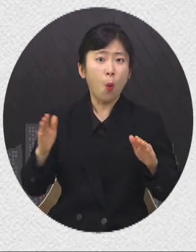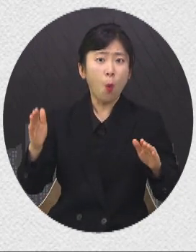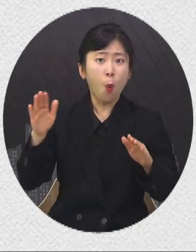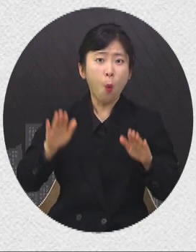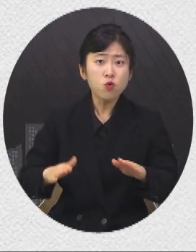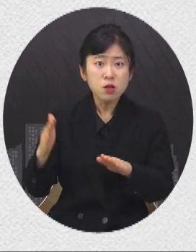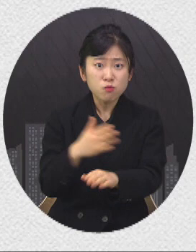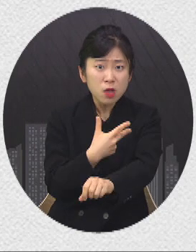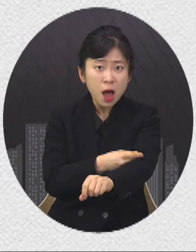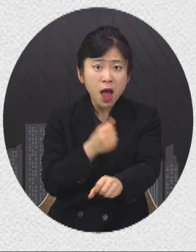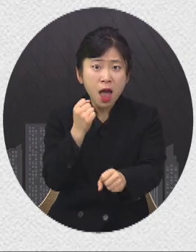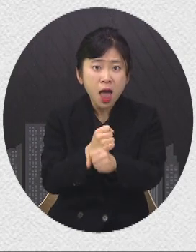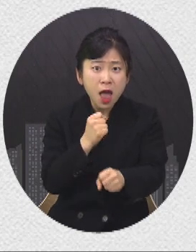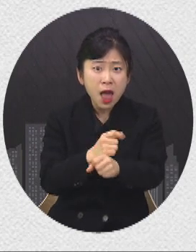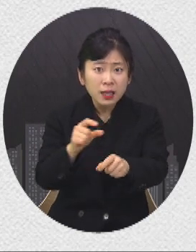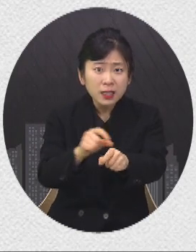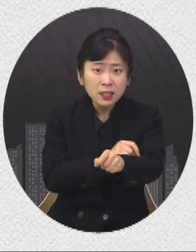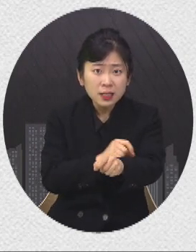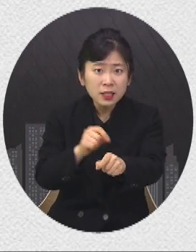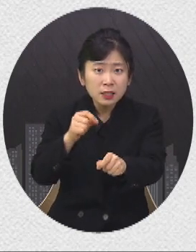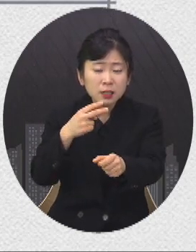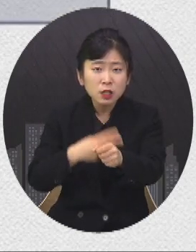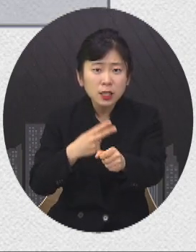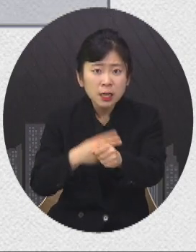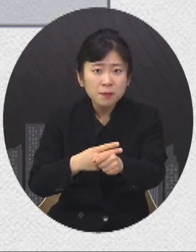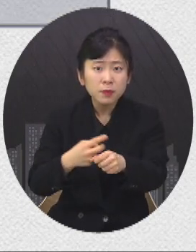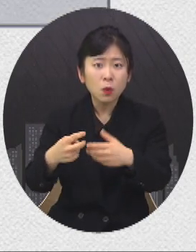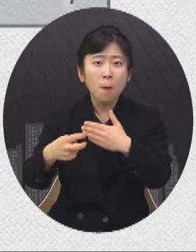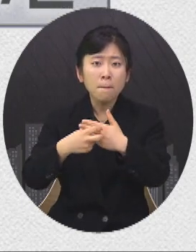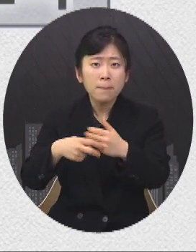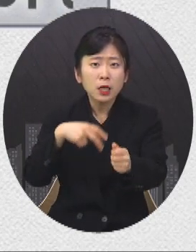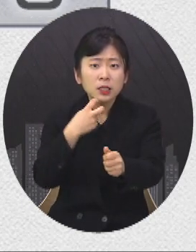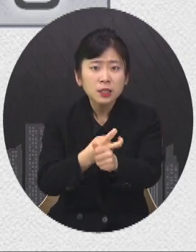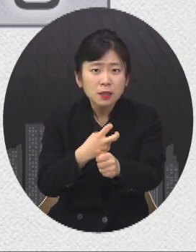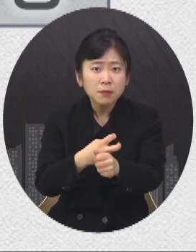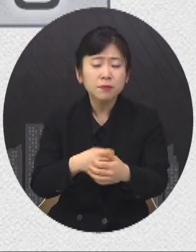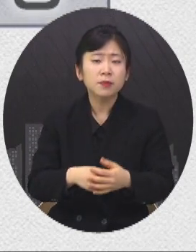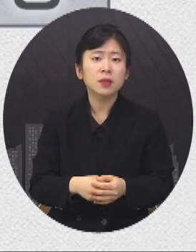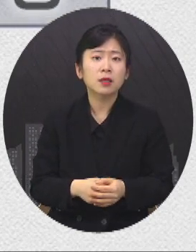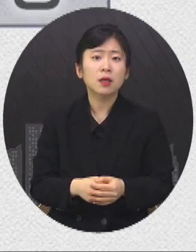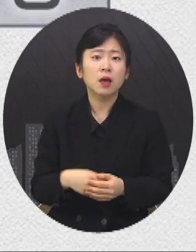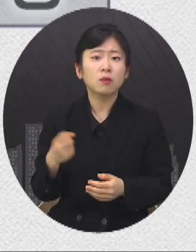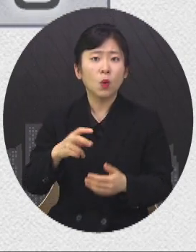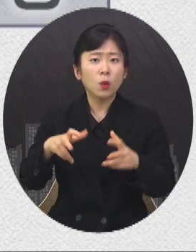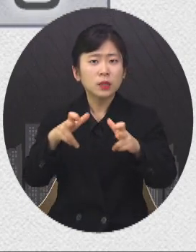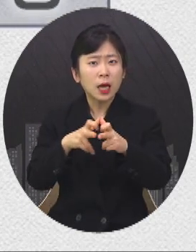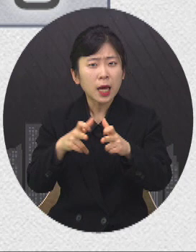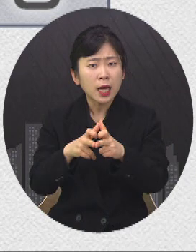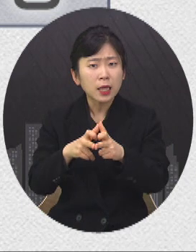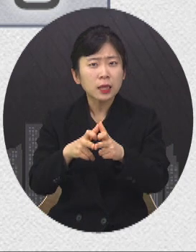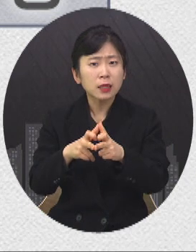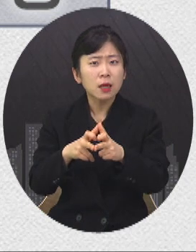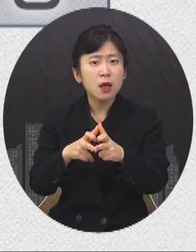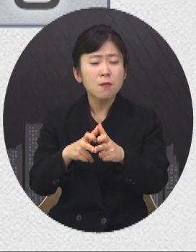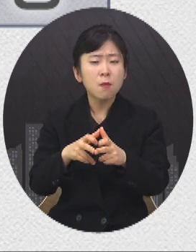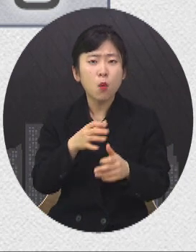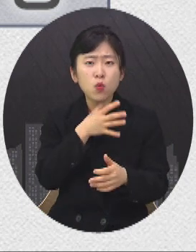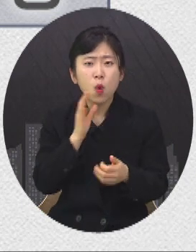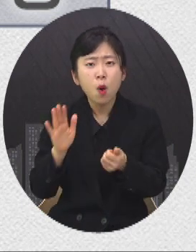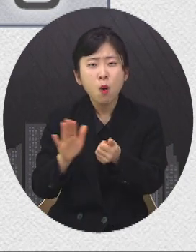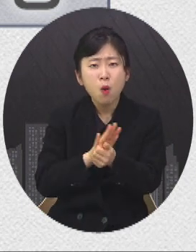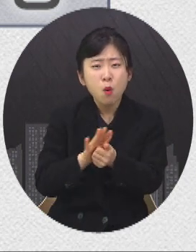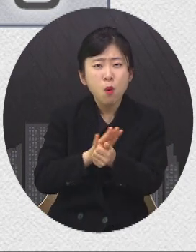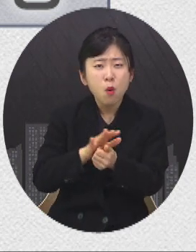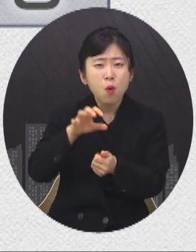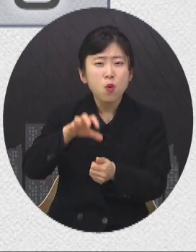예정이었던 특수 교육 보육 보건교사 5천 8백여 명 장애인 시설과 노인요양 공동생활가정 등